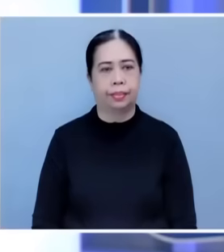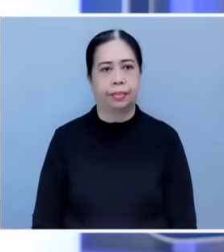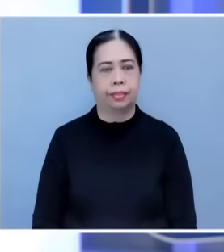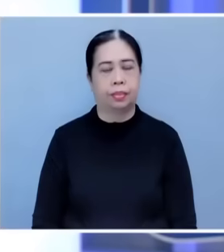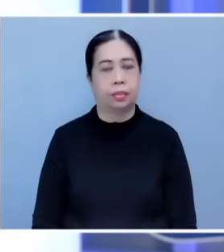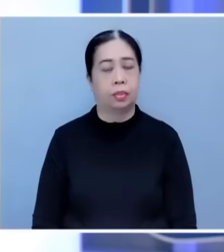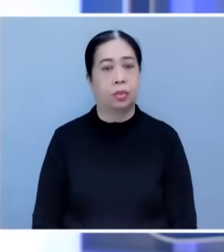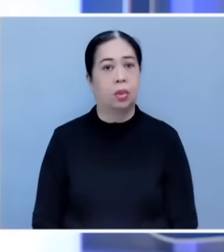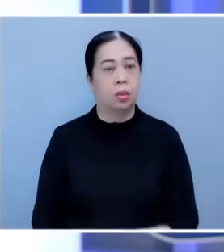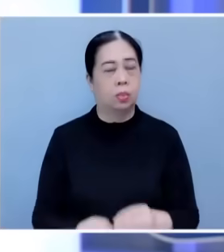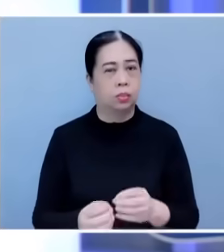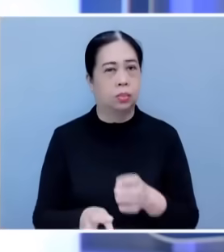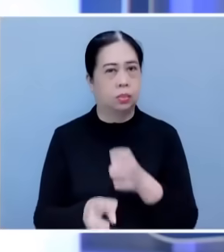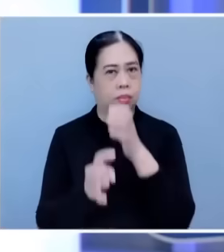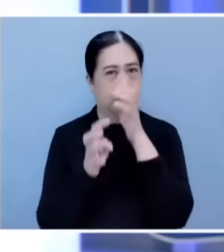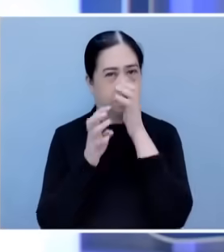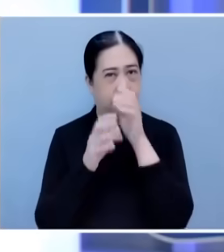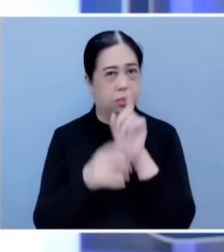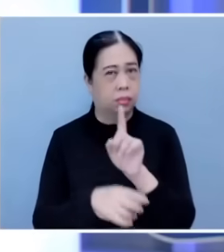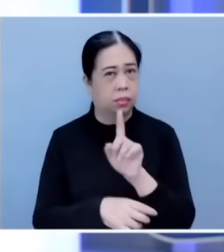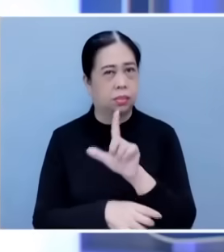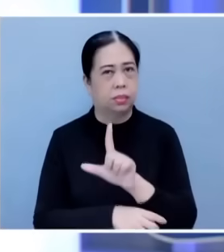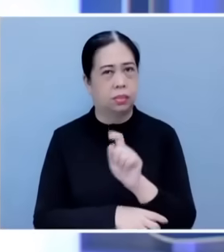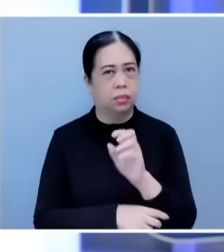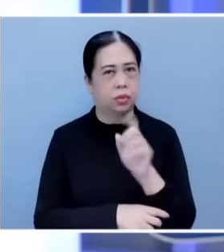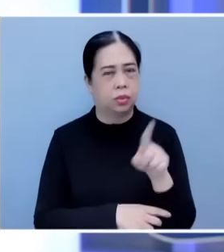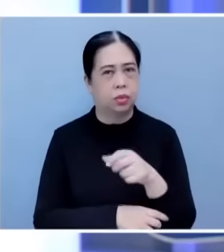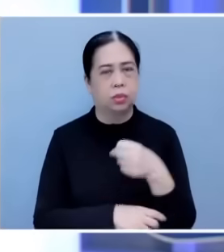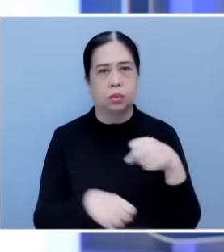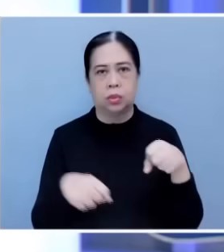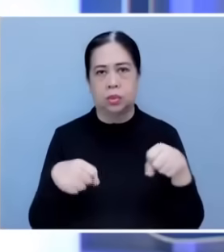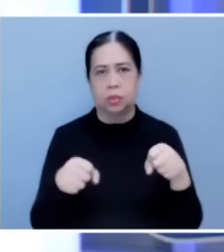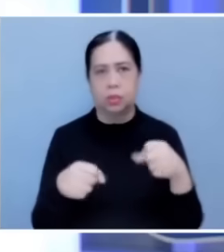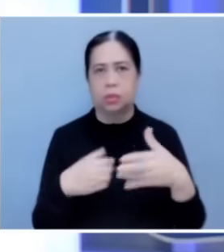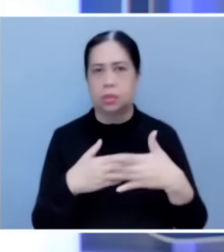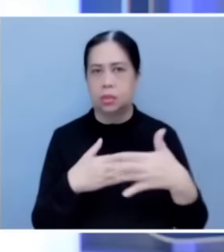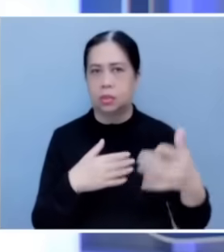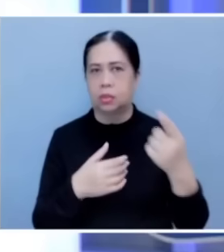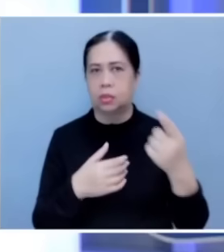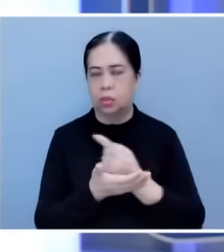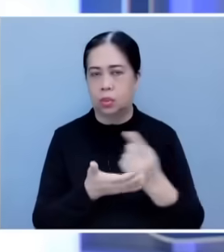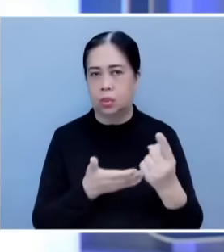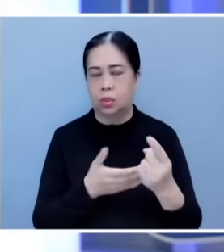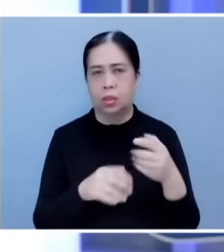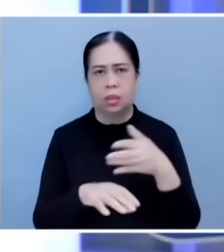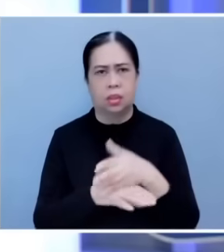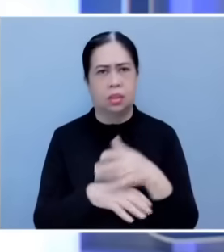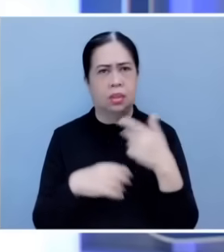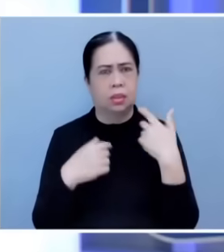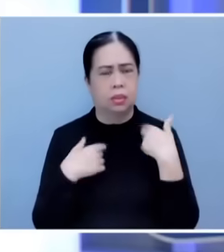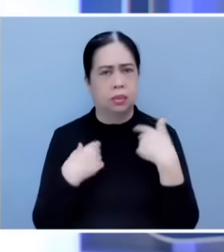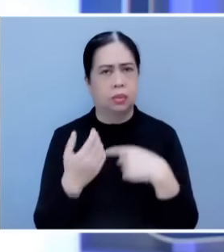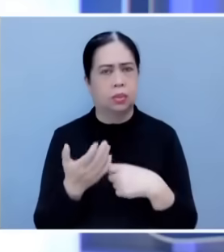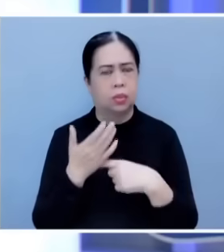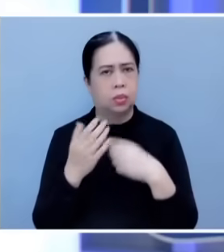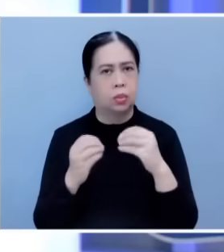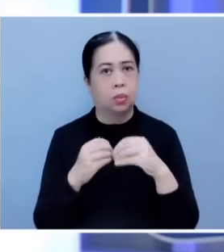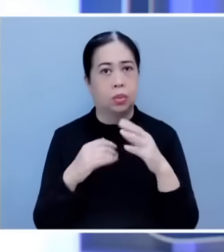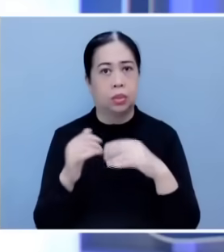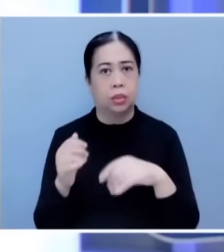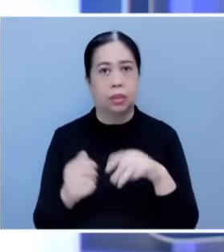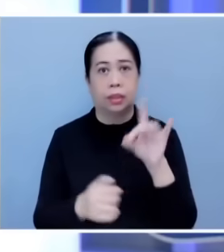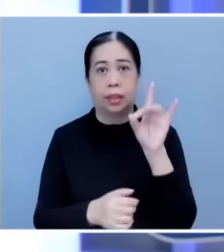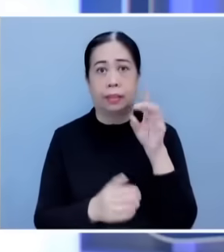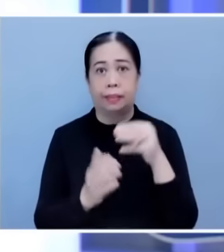Maghihigpit ang Land Transportation Office sa mga motorcycle riders sa mga susunod na linggo matapos lumitaw na mahigit 8